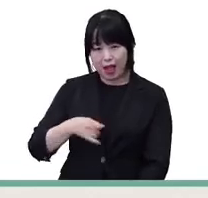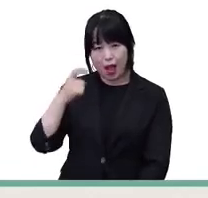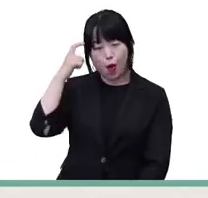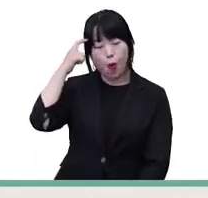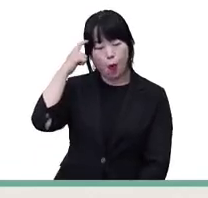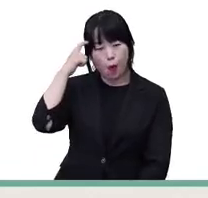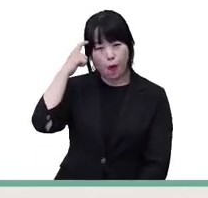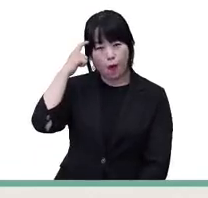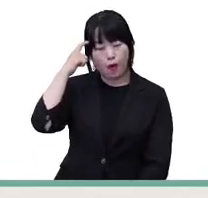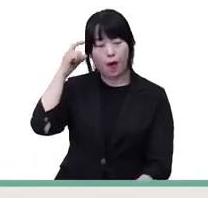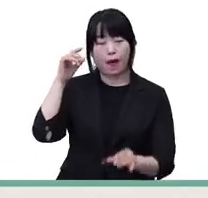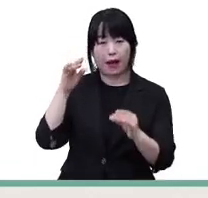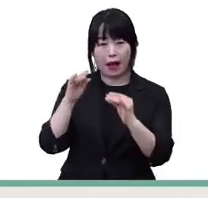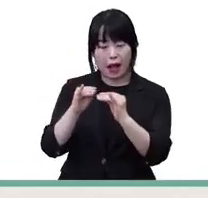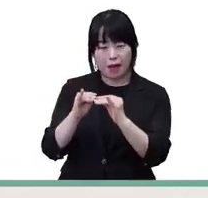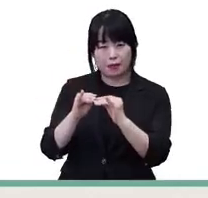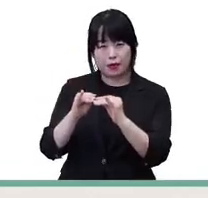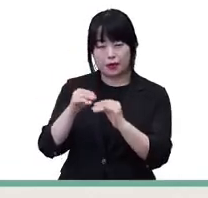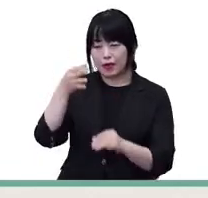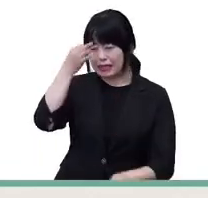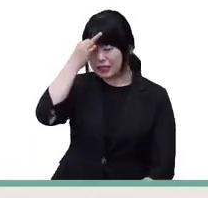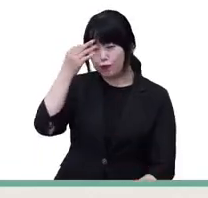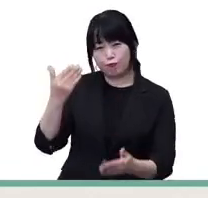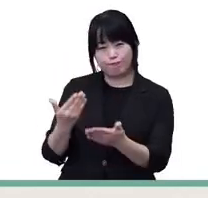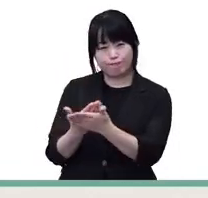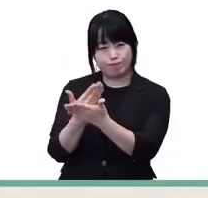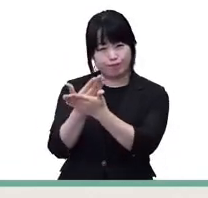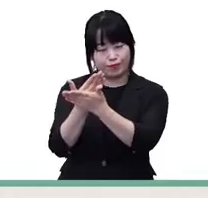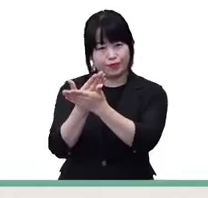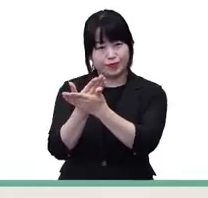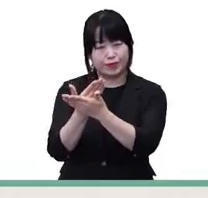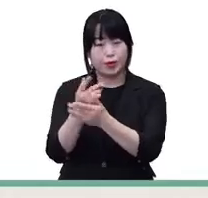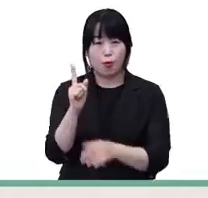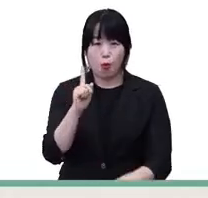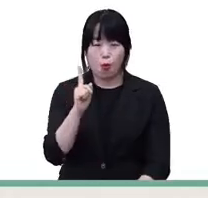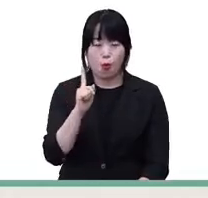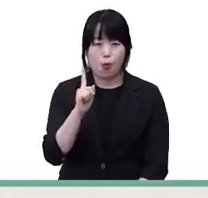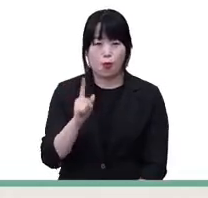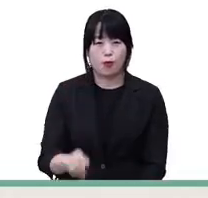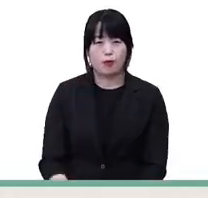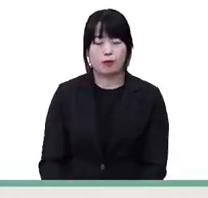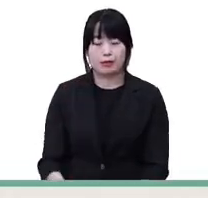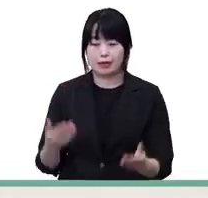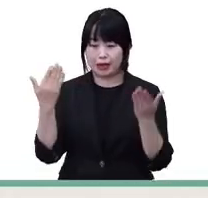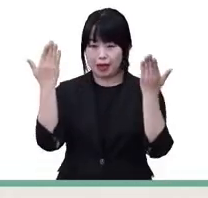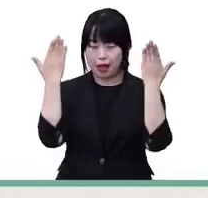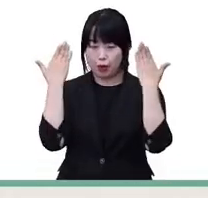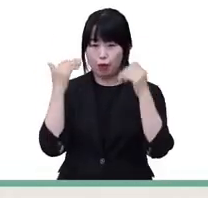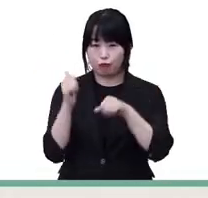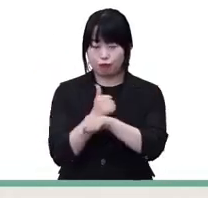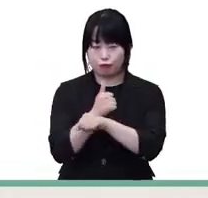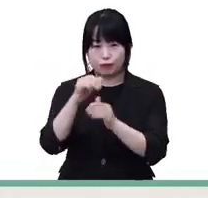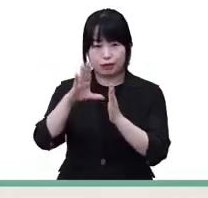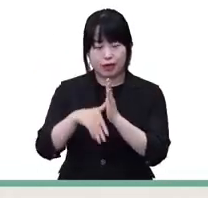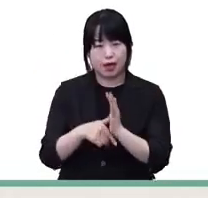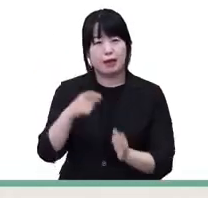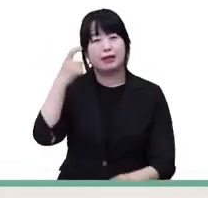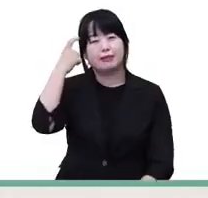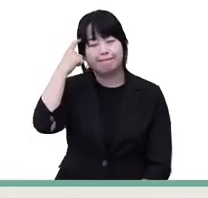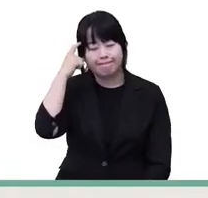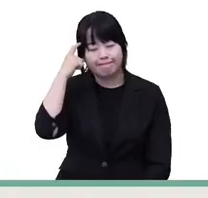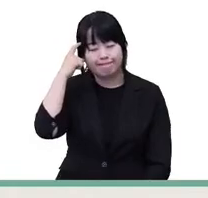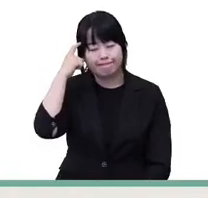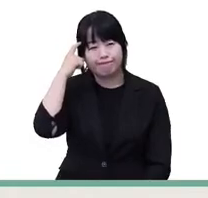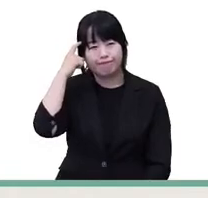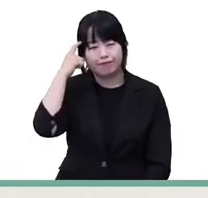능력을 키워준다, 내가 공감 능력을 발달시킨다라고 하는 거는 일종의 학교에서 이런 인지적인 측면을